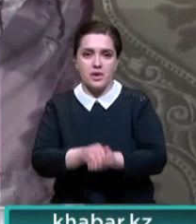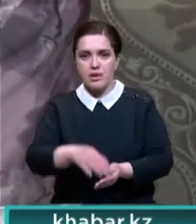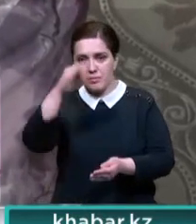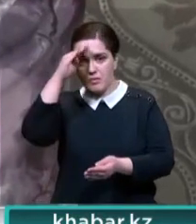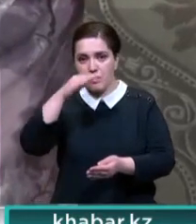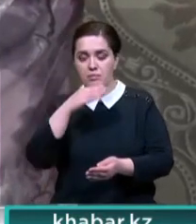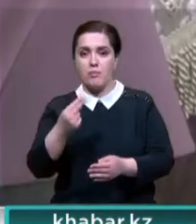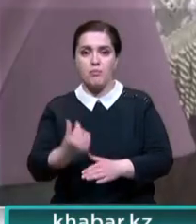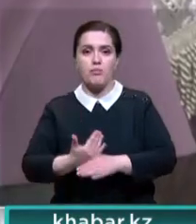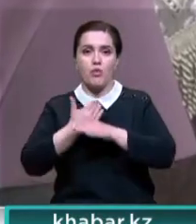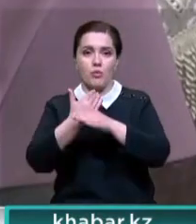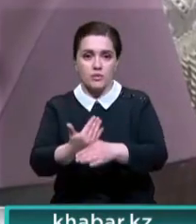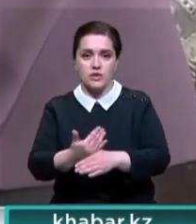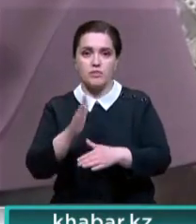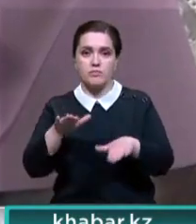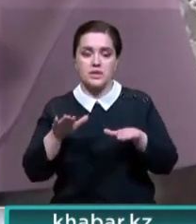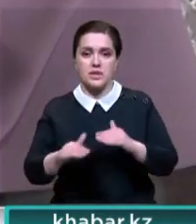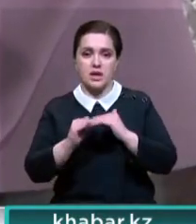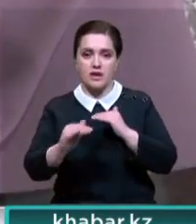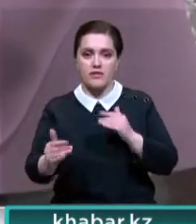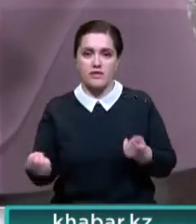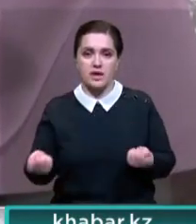материальную помощь поездки оказывают местные власти